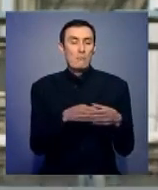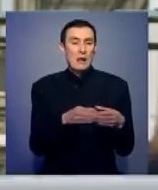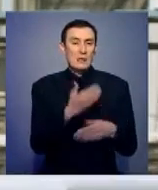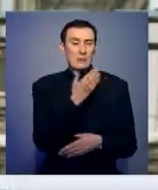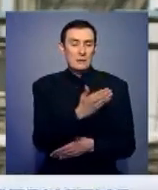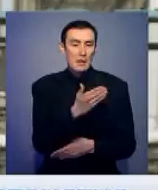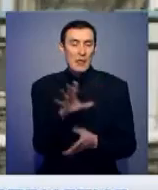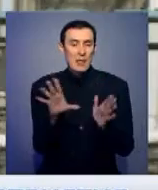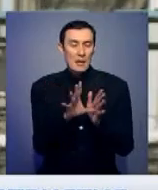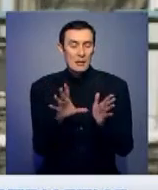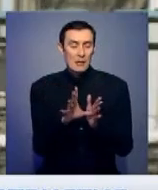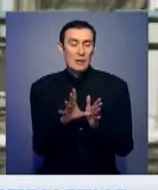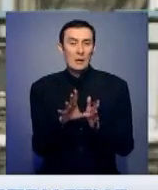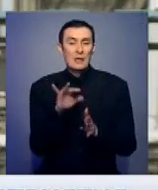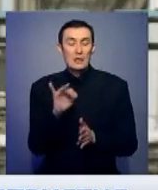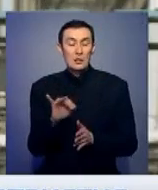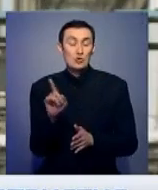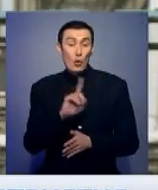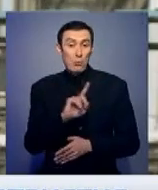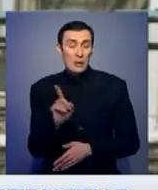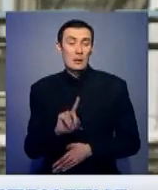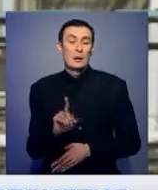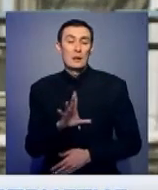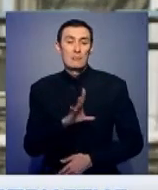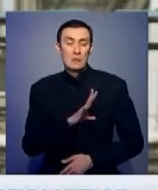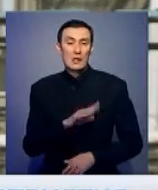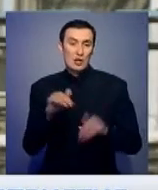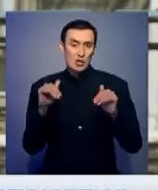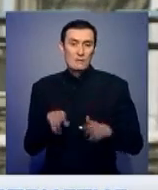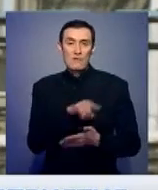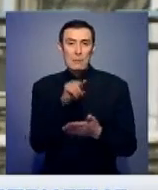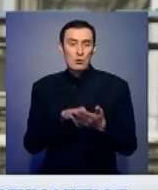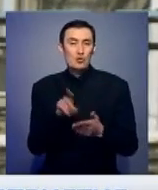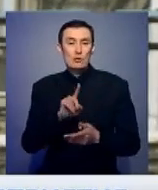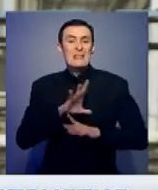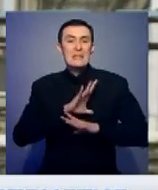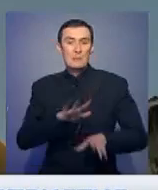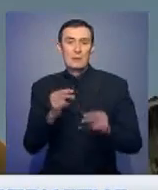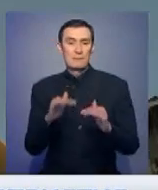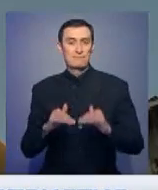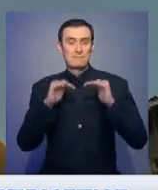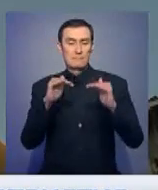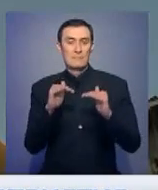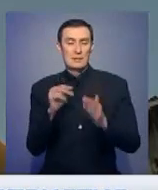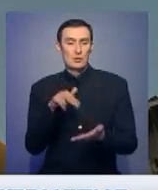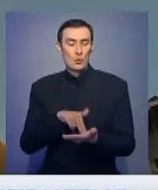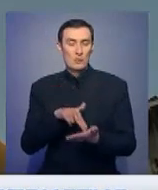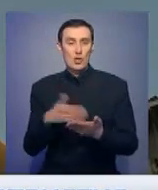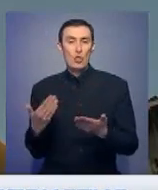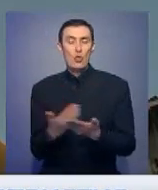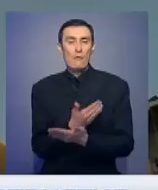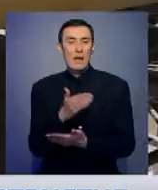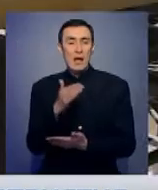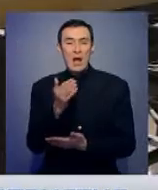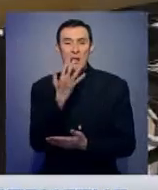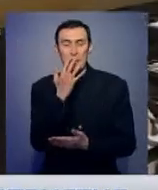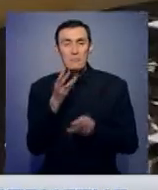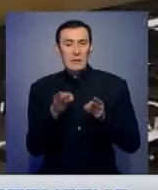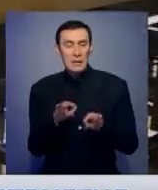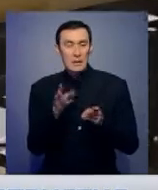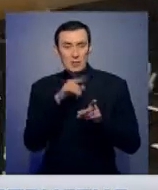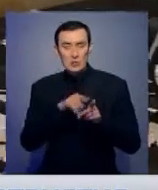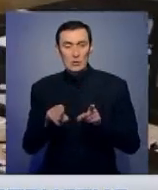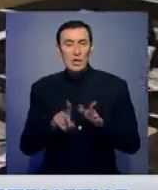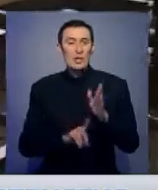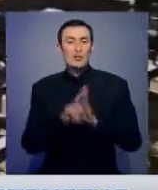именно Энергоорталыхом, для того, чтобы решить вопрос о неповышении тарифов. Новый отопительный сезон Энергоорталых